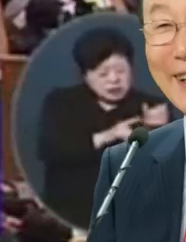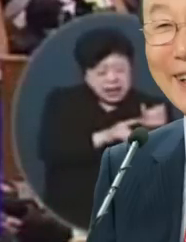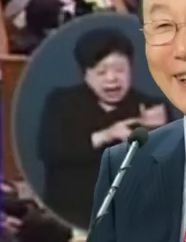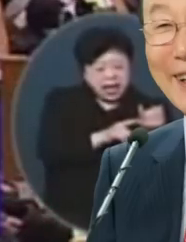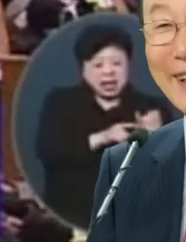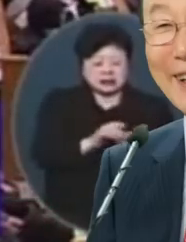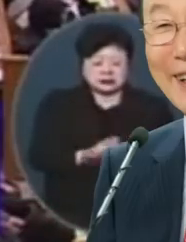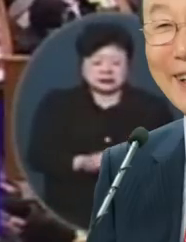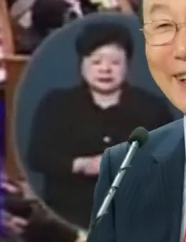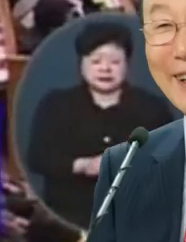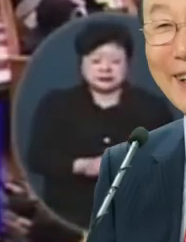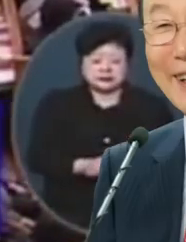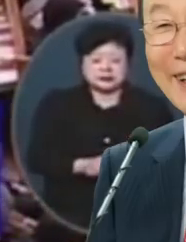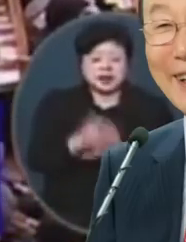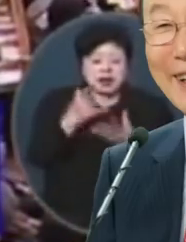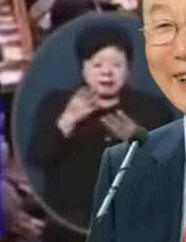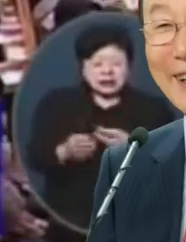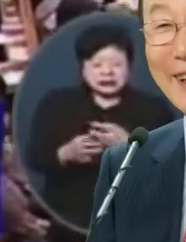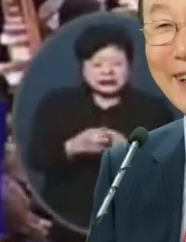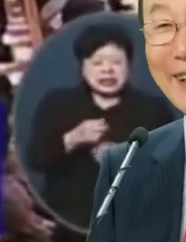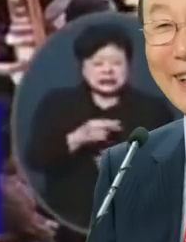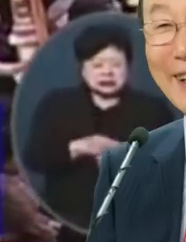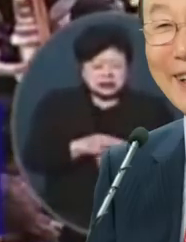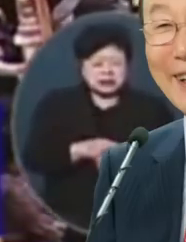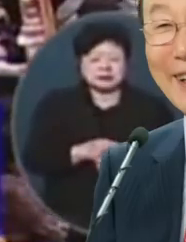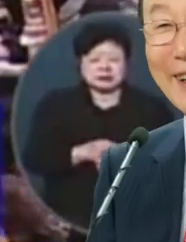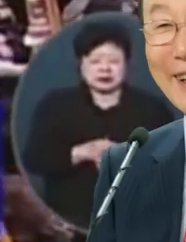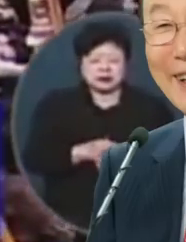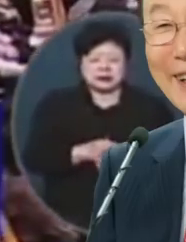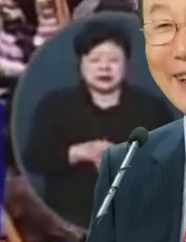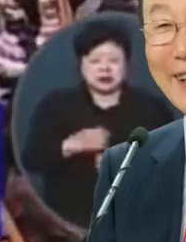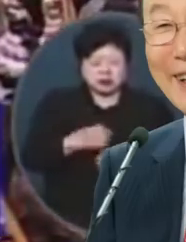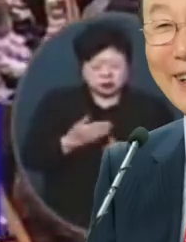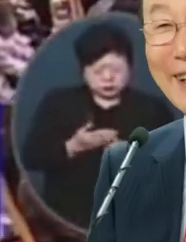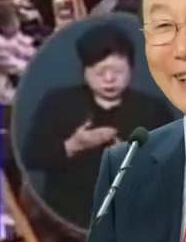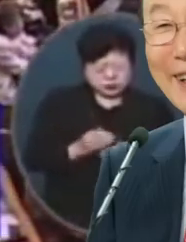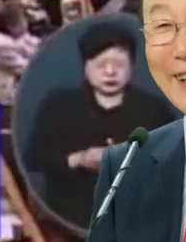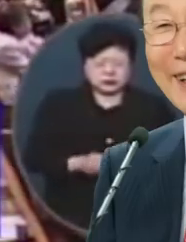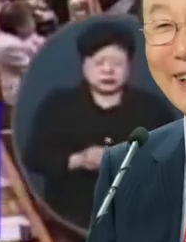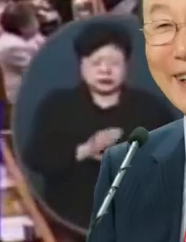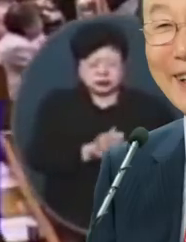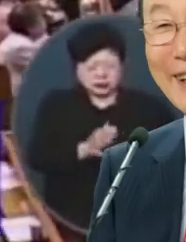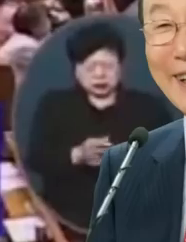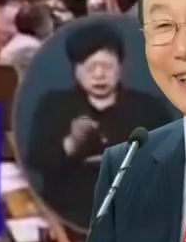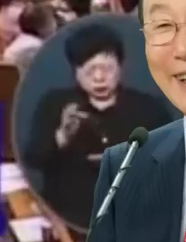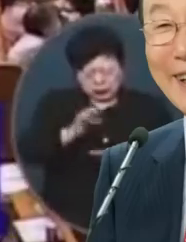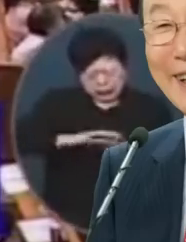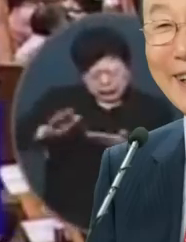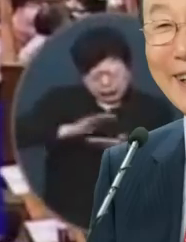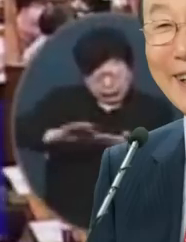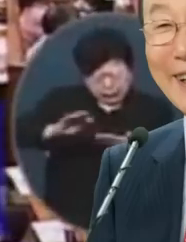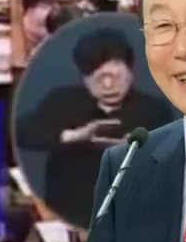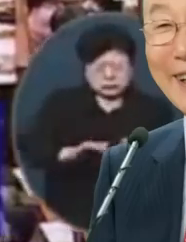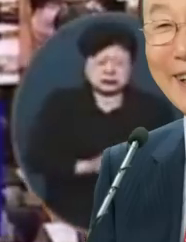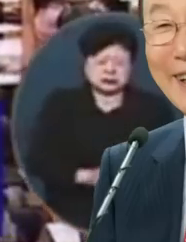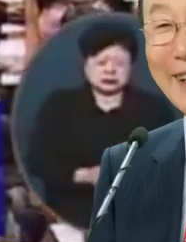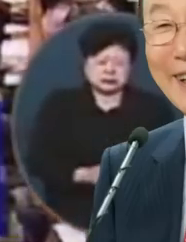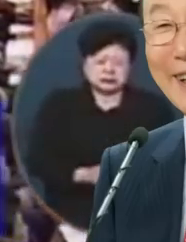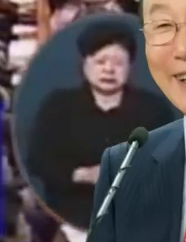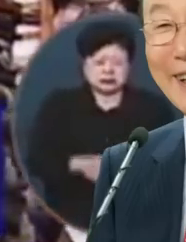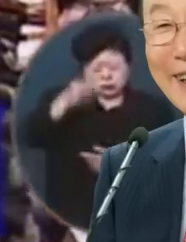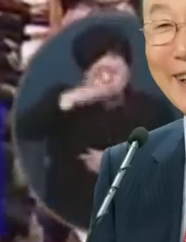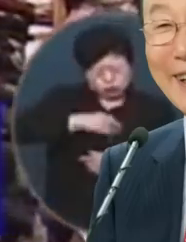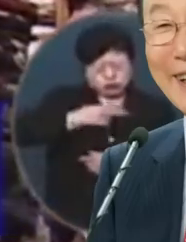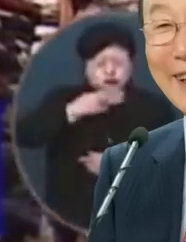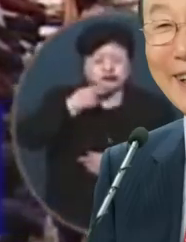여자가 있어 많은 의사에게 많은 괴로움을 받았고 가진 것도 다 허비하였을 때 아무